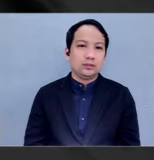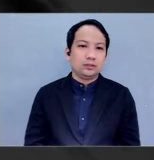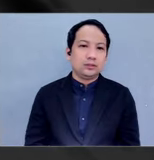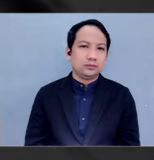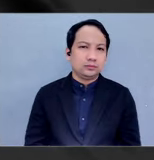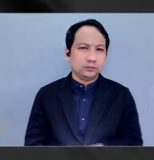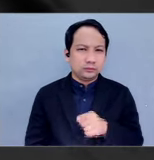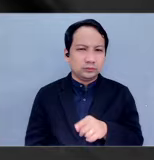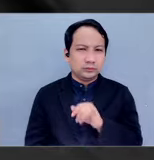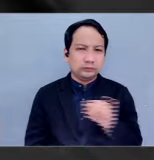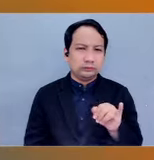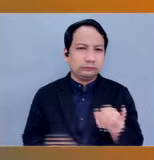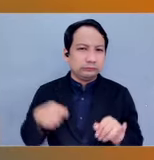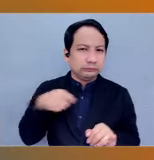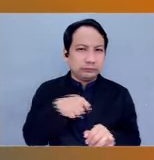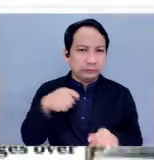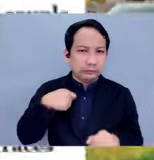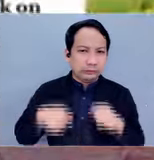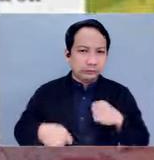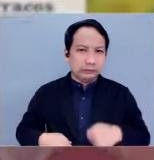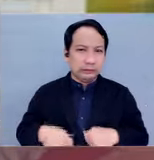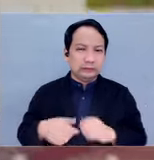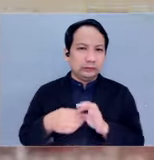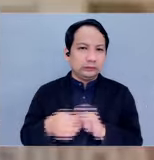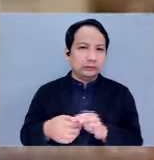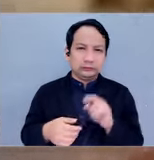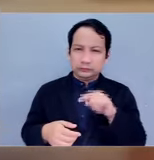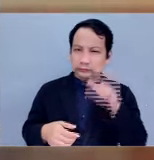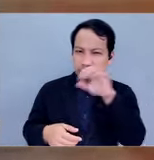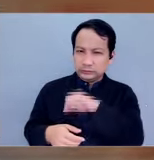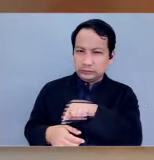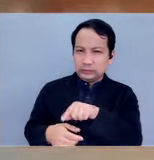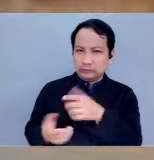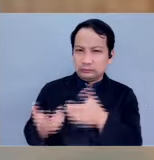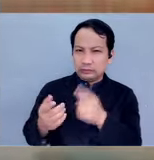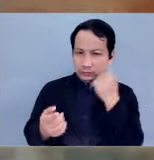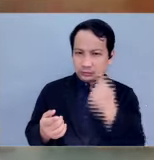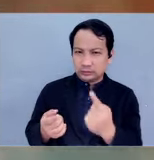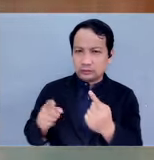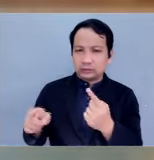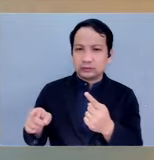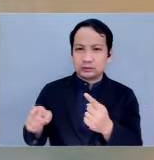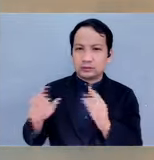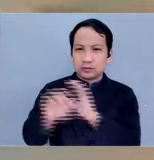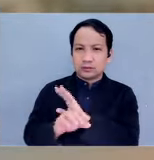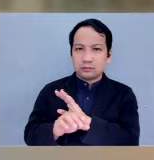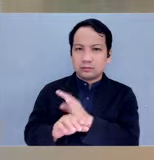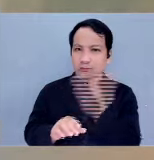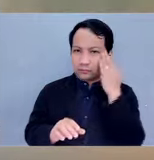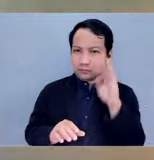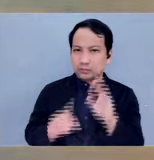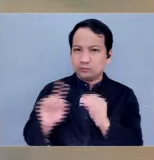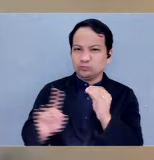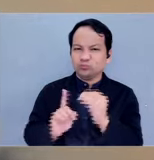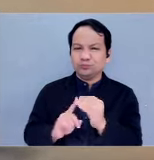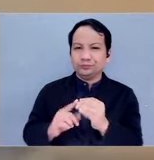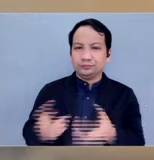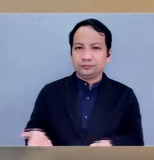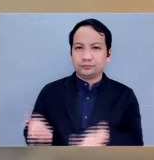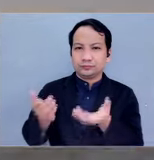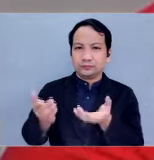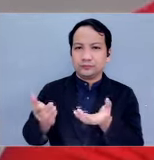Pinagsasaksak sila sa kaliwang dibdib. Duda ang mga investigador na mag-isa si Morales sa krimen. Hindi raw kasi niya kakayaning buhatin ang mga